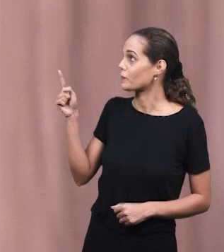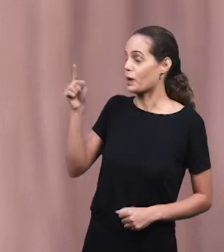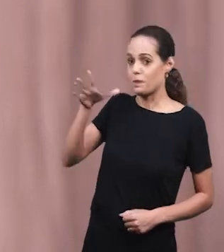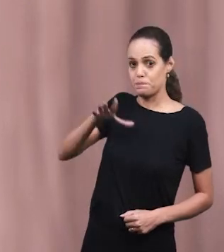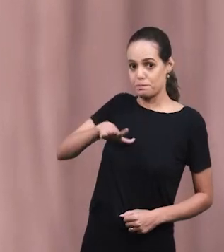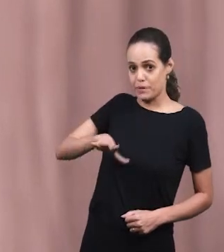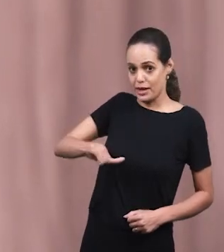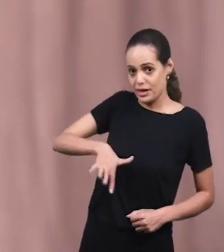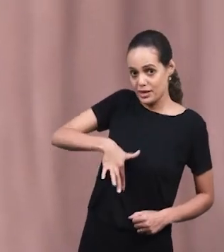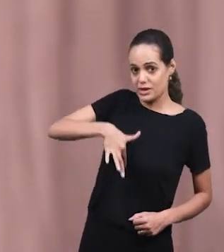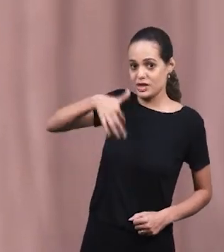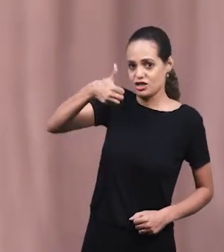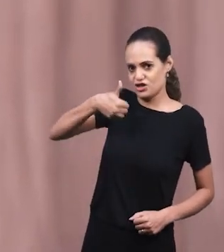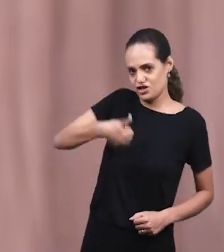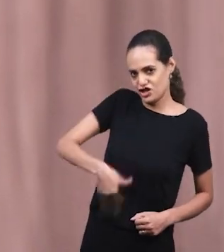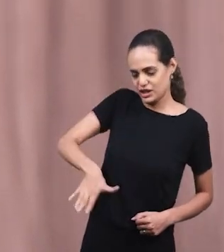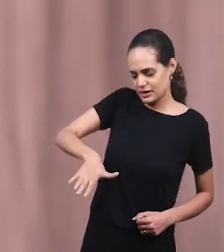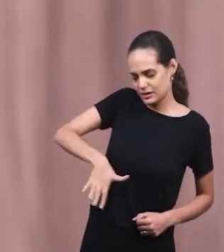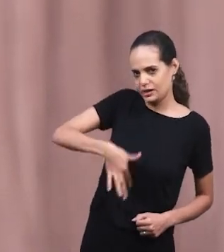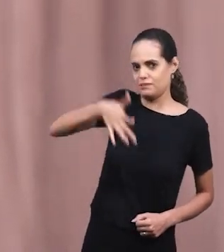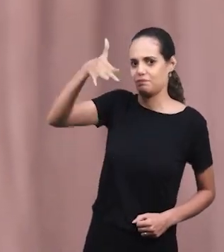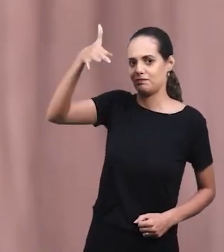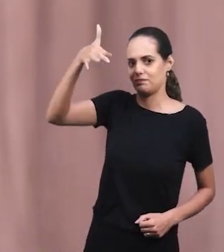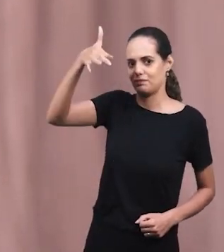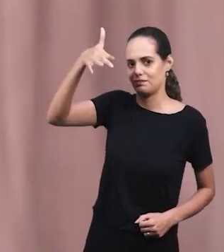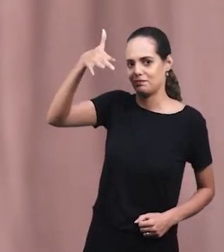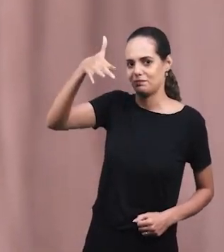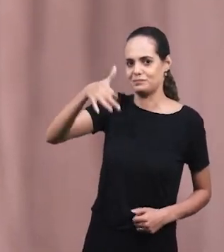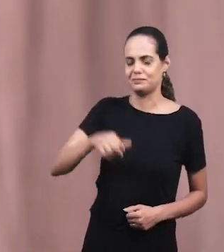B, I, X, I.